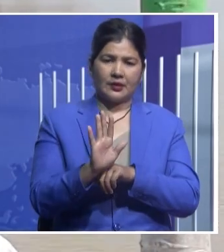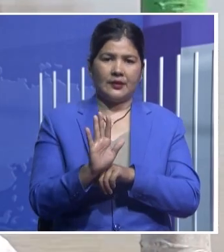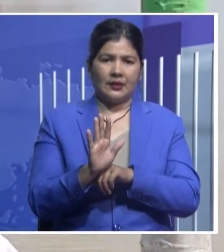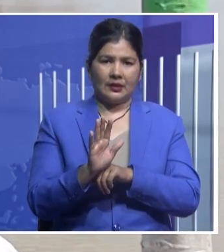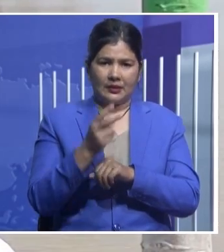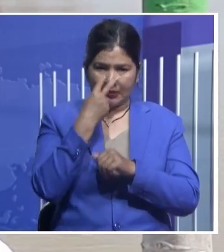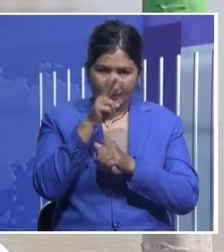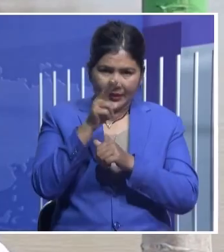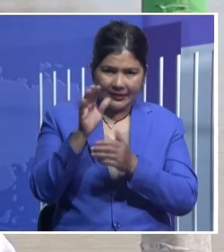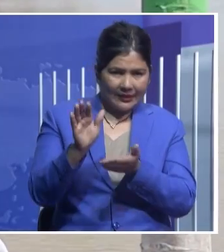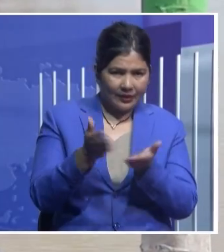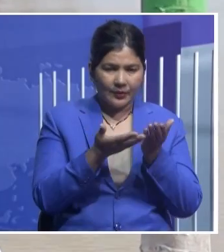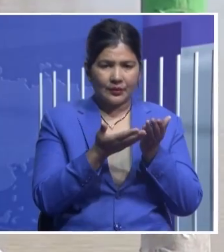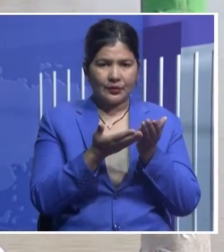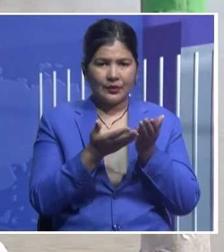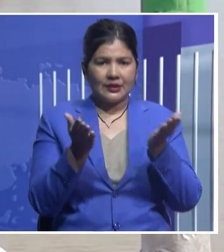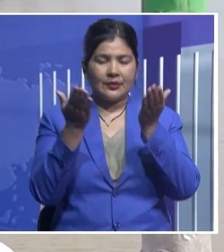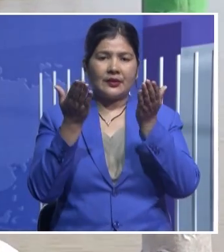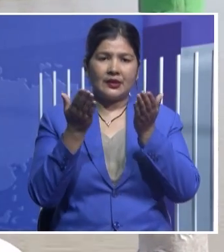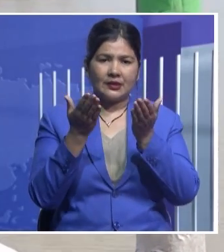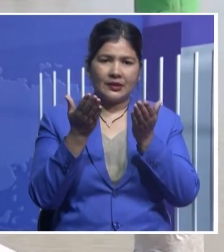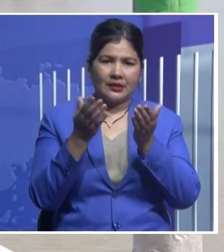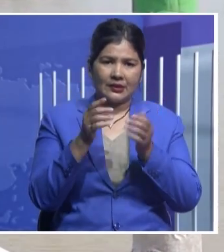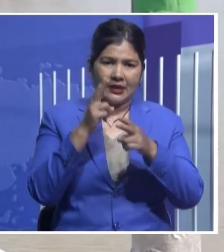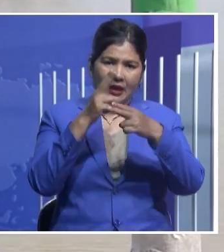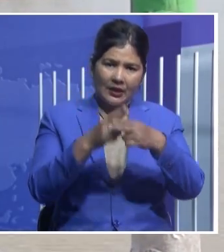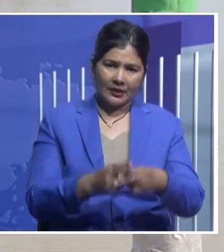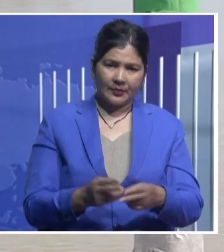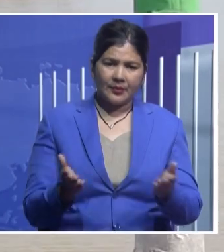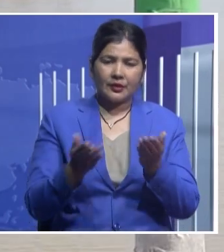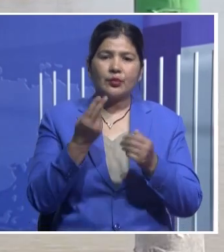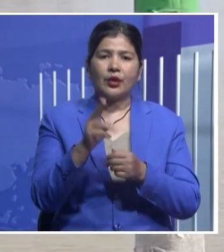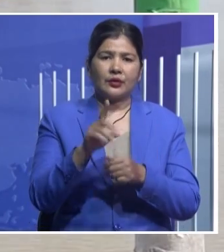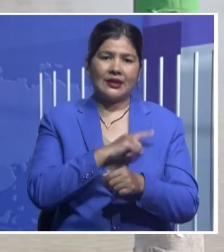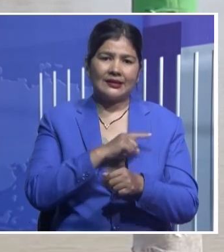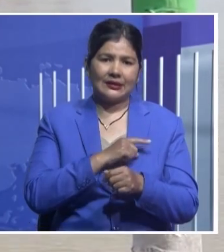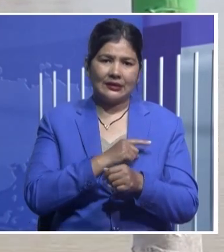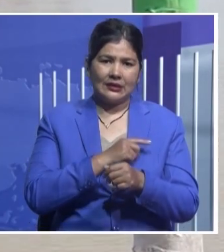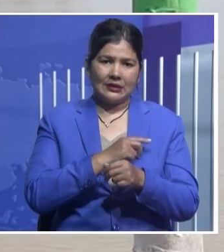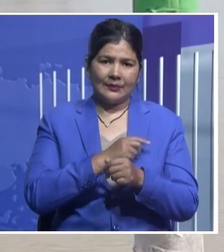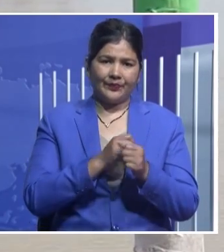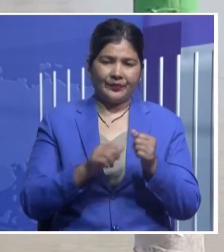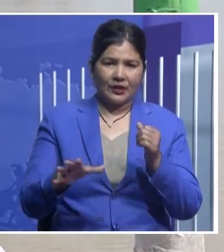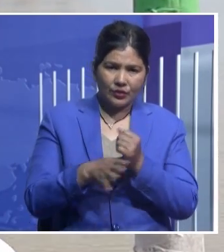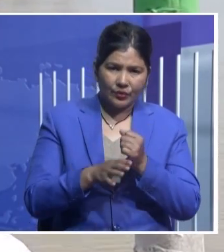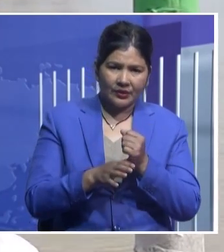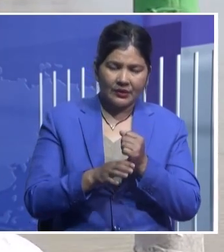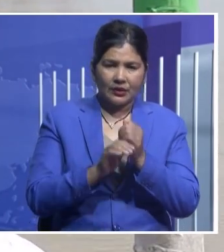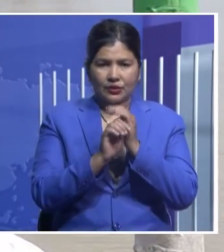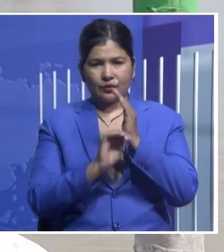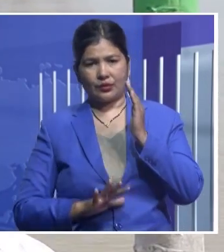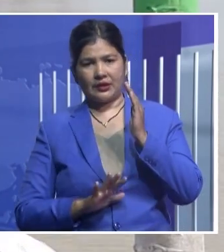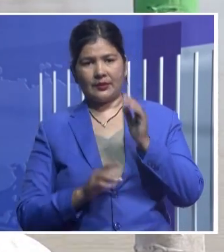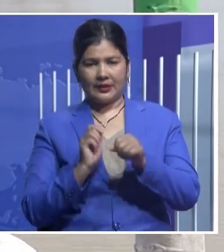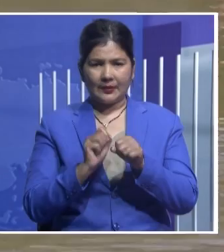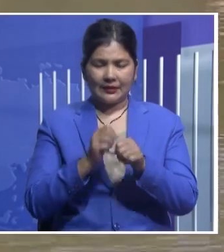पर्यटकहरूको आगमनको वृद्धिसँगै यहाँको आर्थिक स्रोत पनि केही वृद्धि भएको छ र त्यसले हाम्रो आन्तरिक स्रोतले पनि यसका विकासका धेरै निर्माणका कार्यहरू